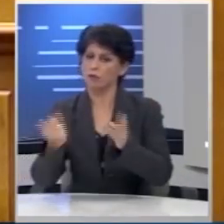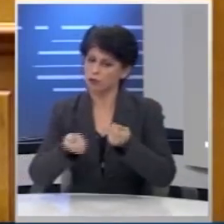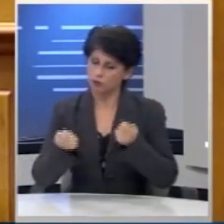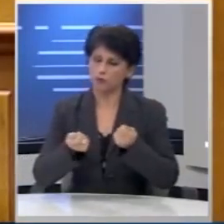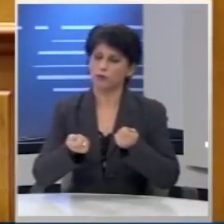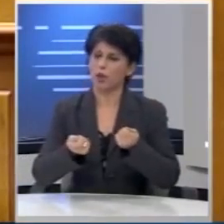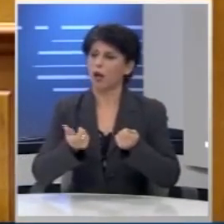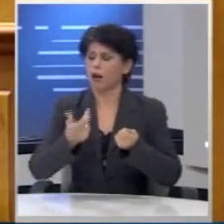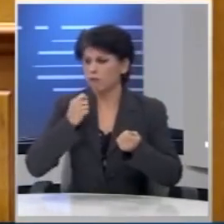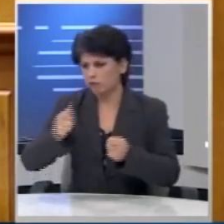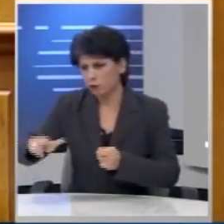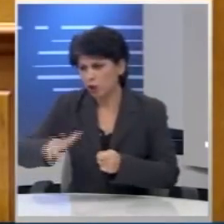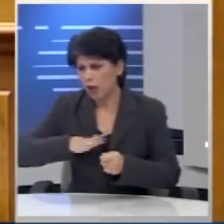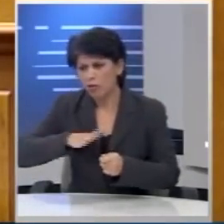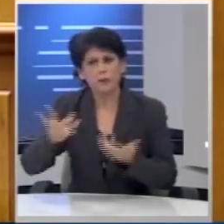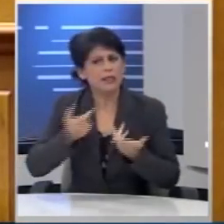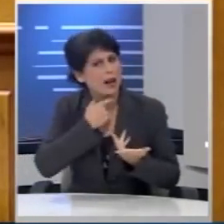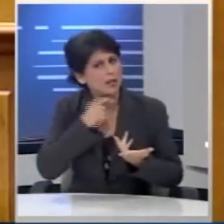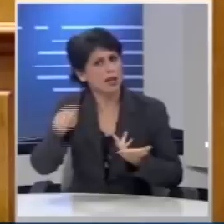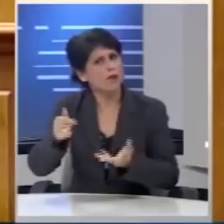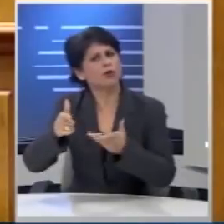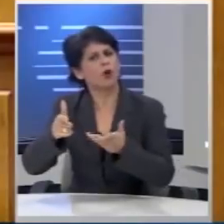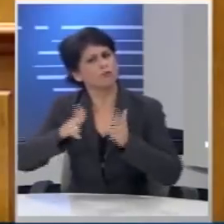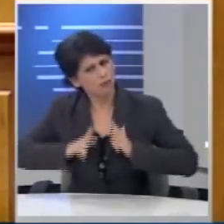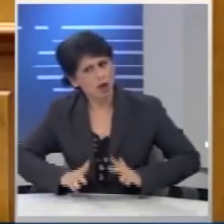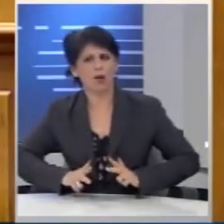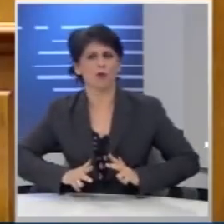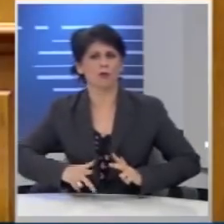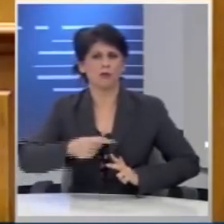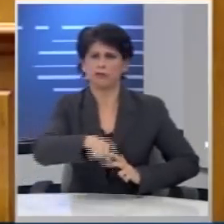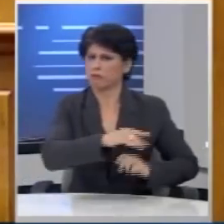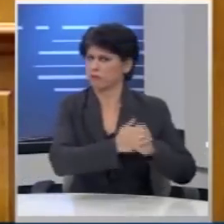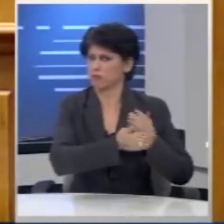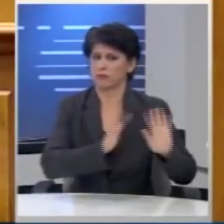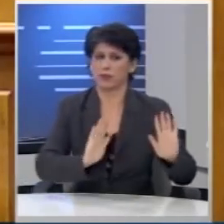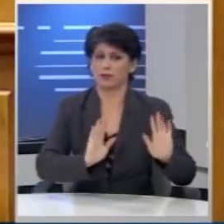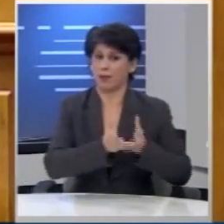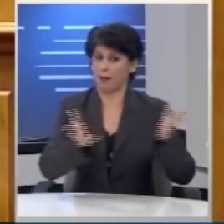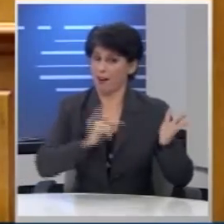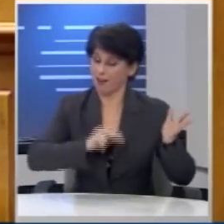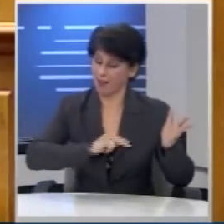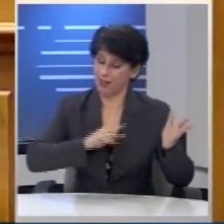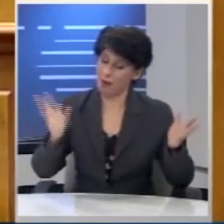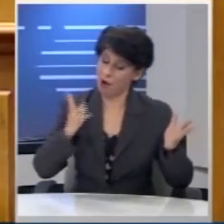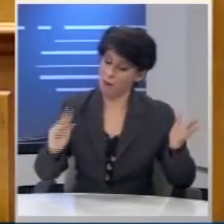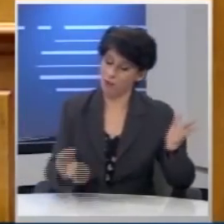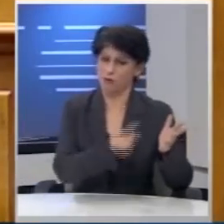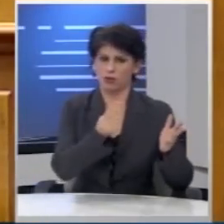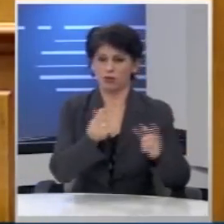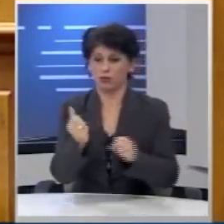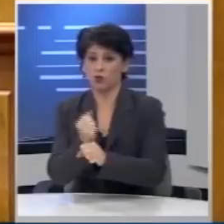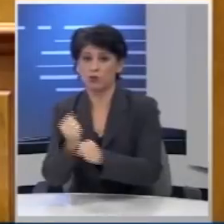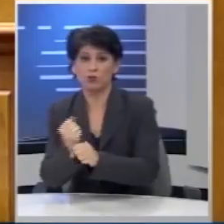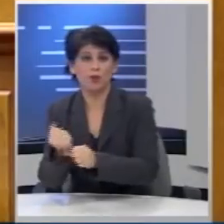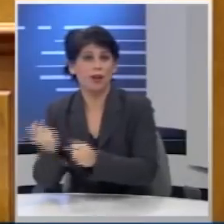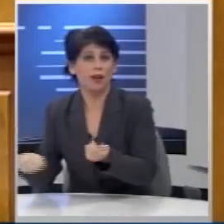των λαϊκών αναγκών. Φυσικά, τα τεράστια κέρδη από κάπου θα προκύψουν. Για τους εργαζόμενους,